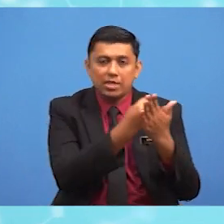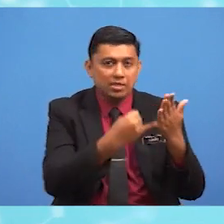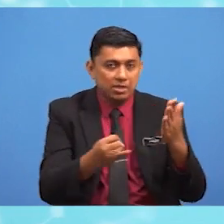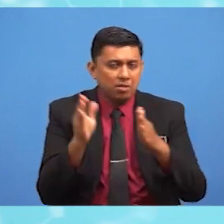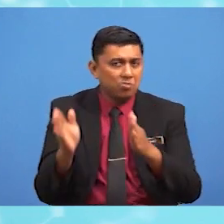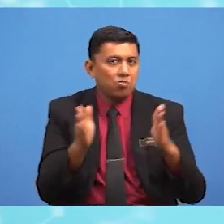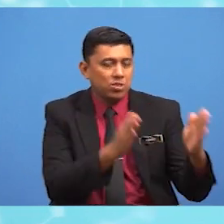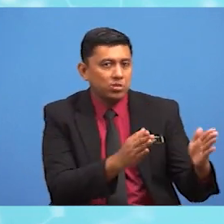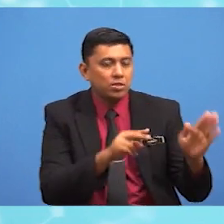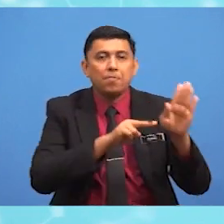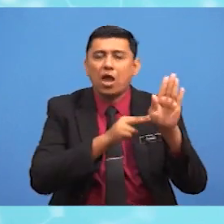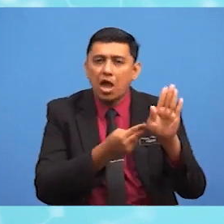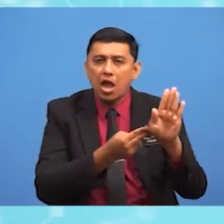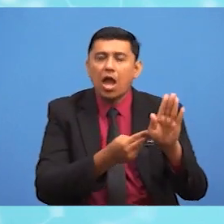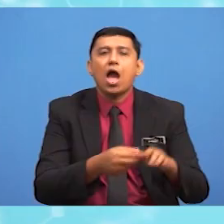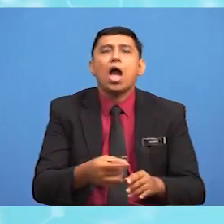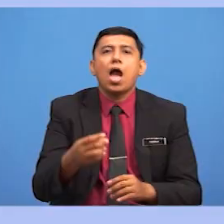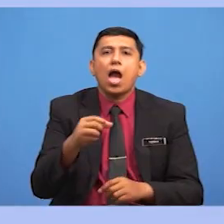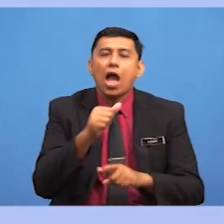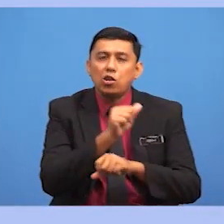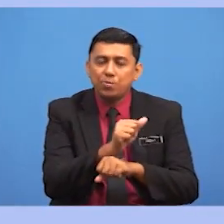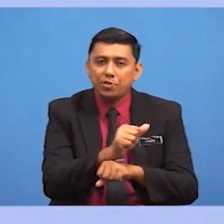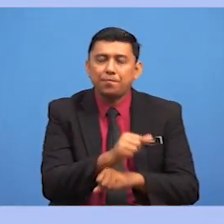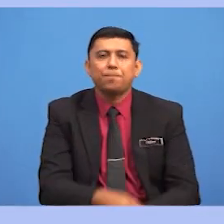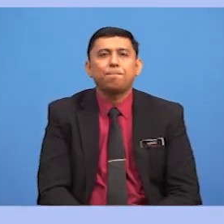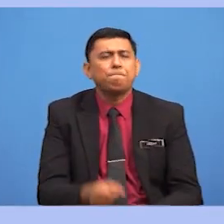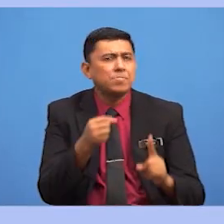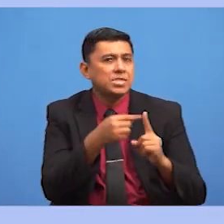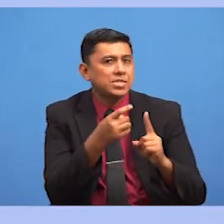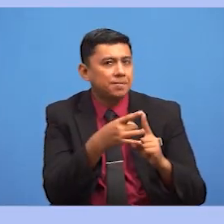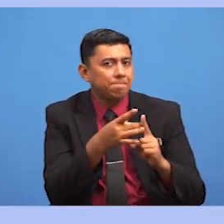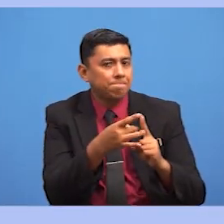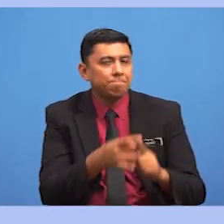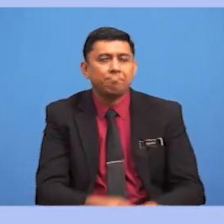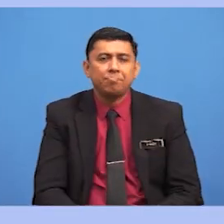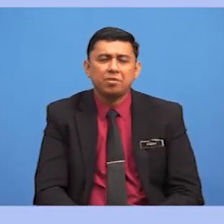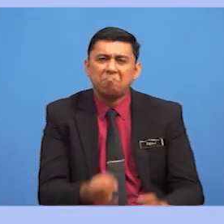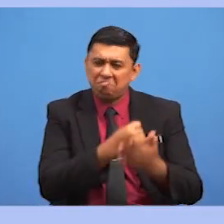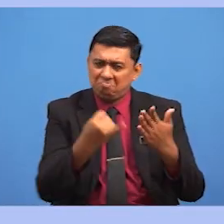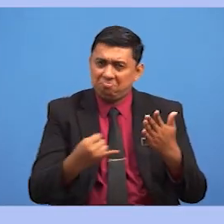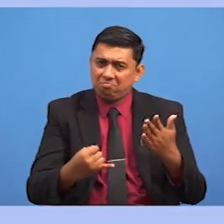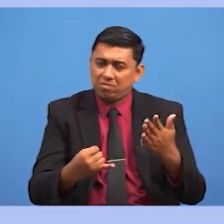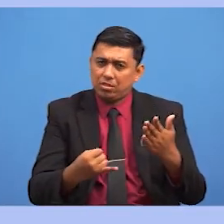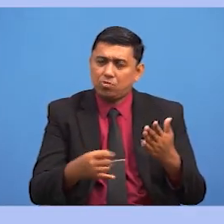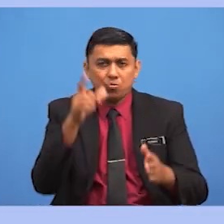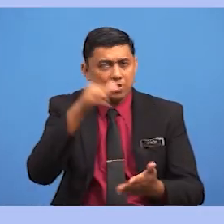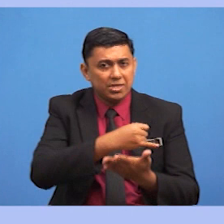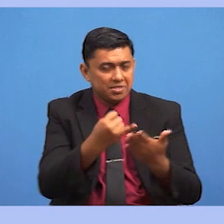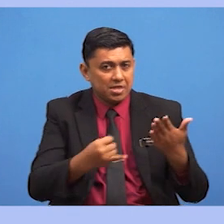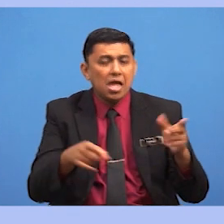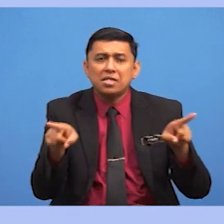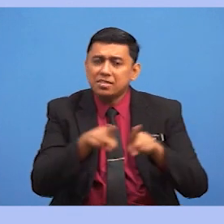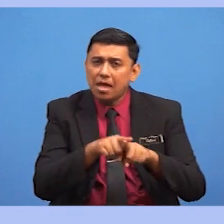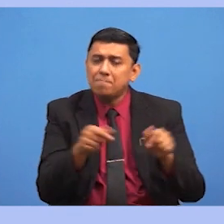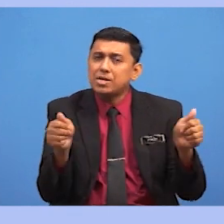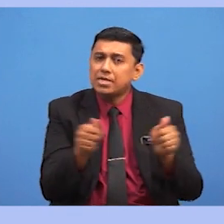melukis susunan bagi unsur aluminium pula. Bagaimana murid-murid? Adakah lukisan yang murid-murid hasilkan